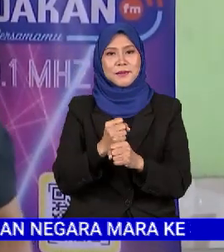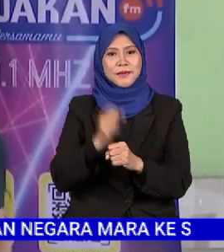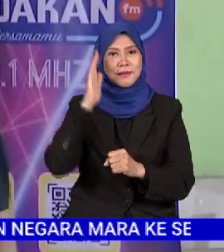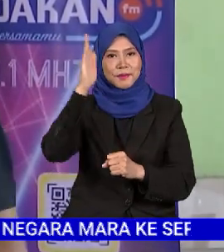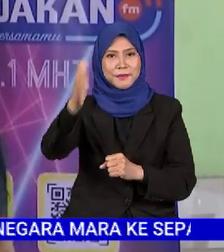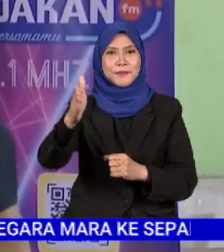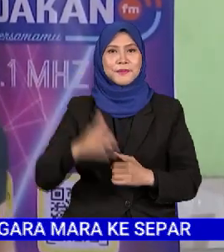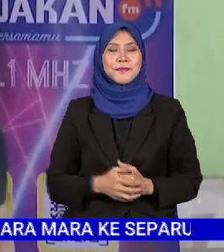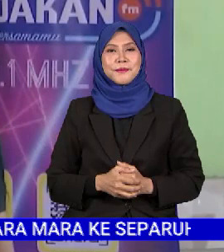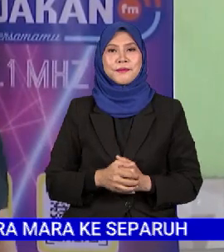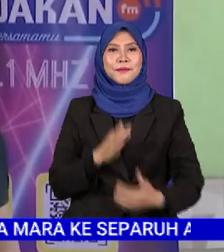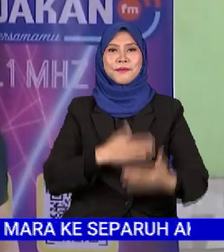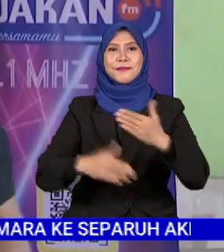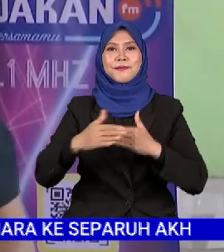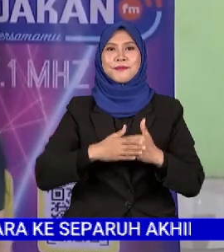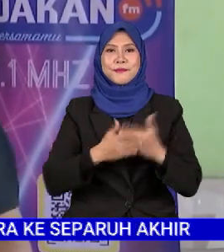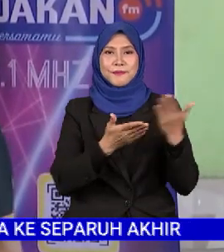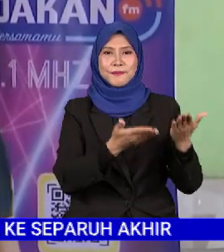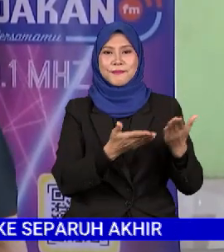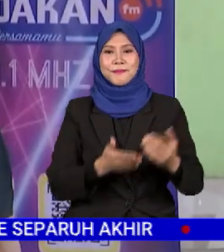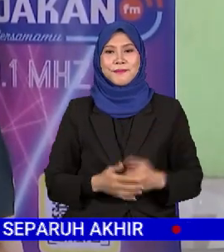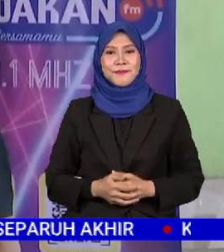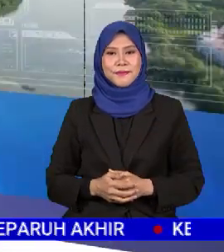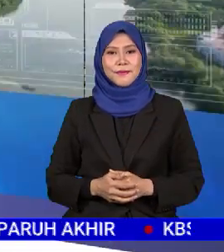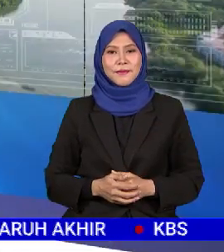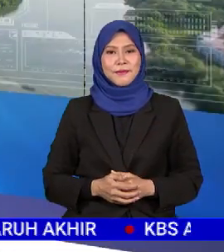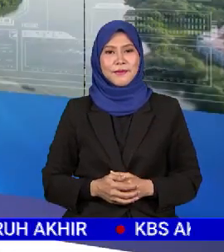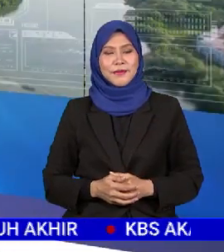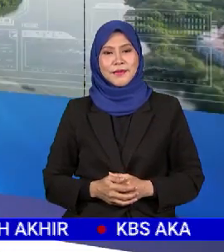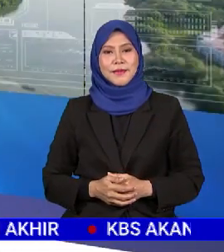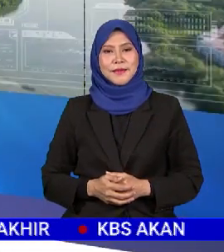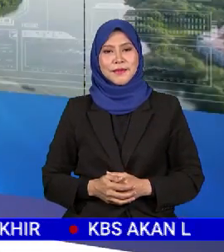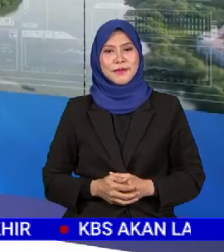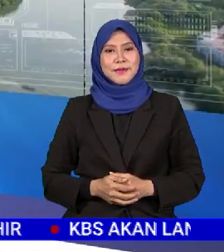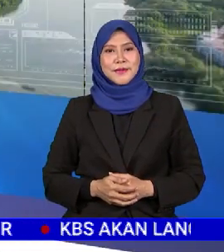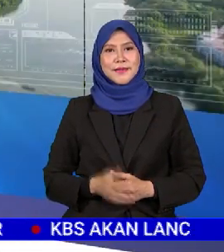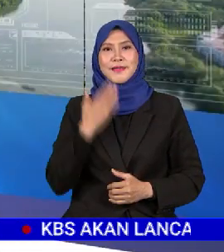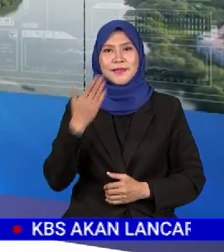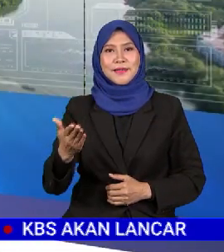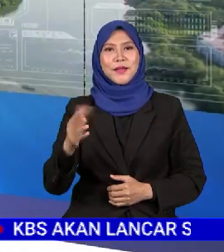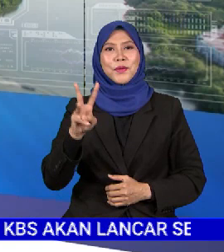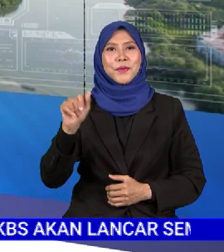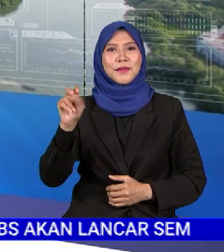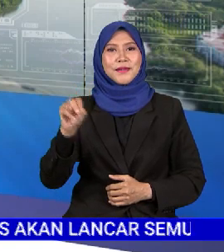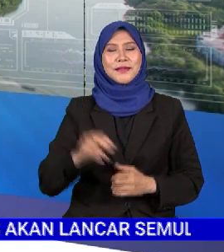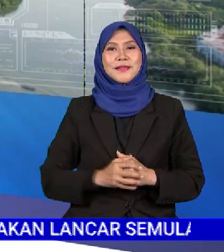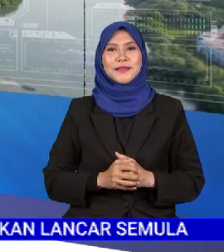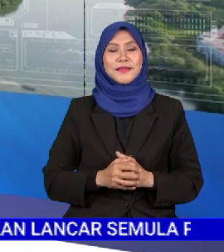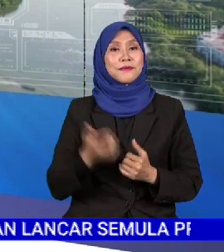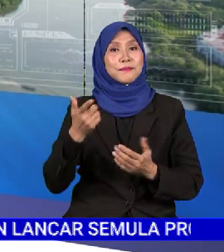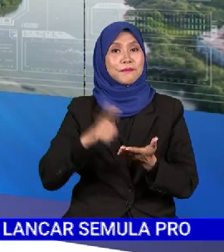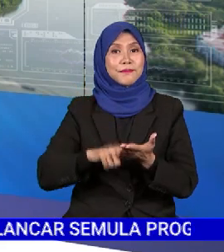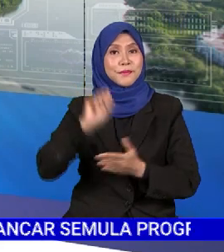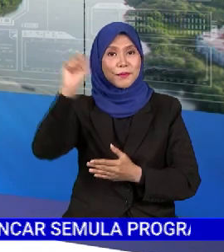akan datang. Kembali ke studio, silakan. Ya, terima kasih Wan. Baik, paparan tadi